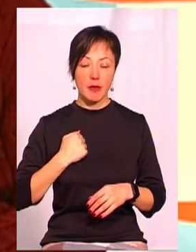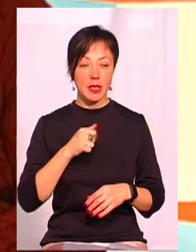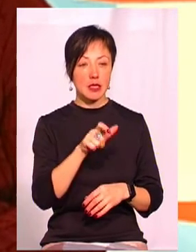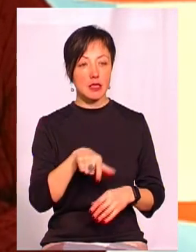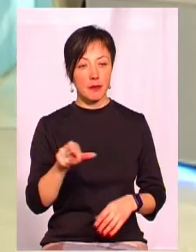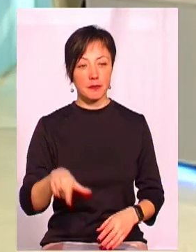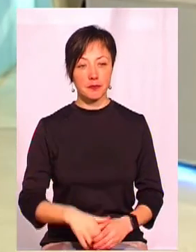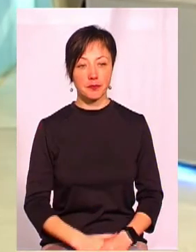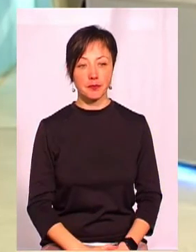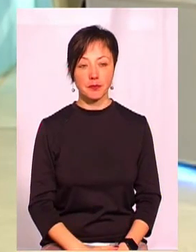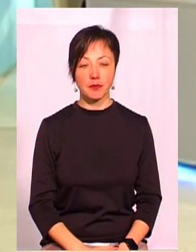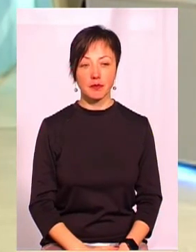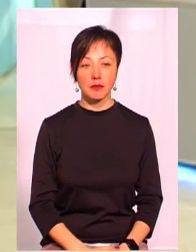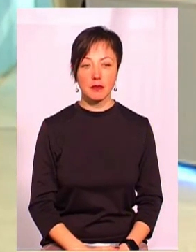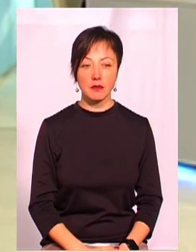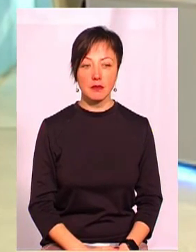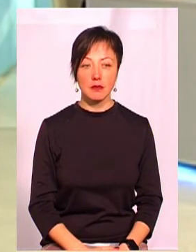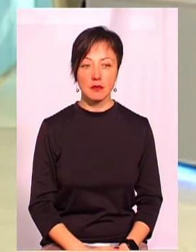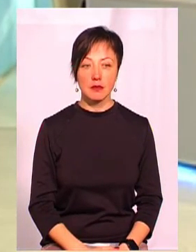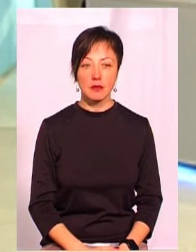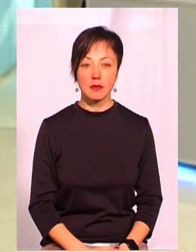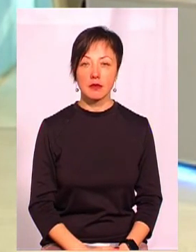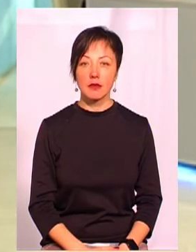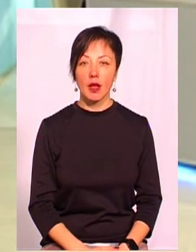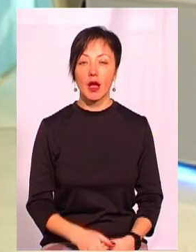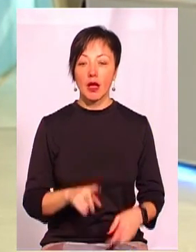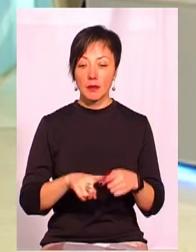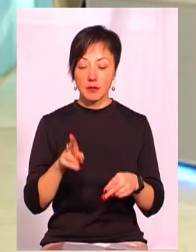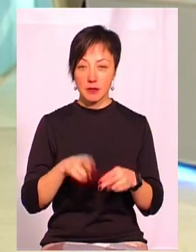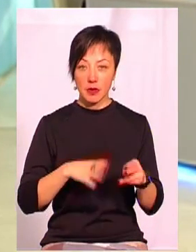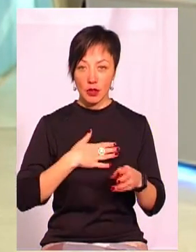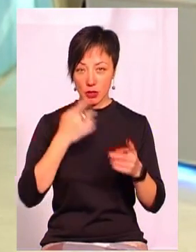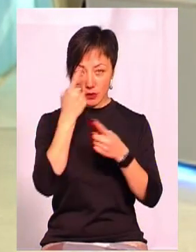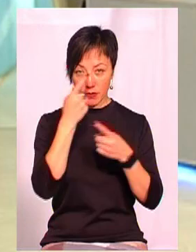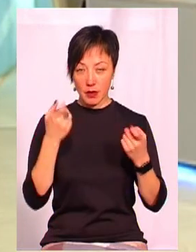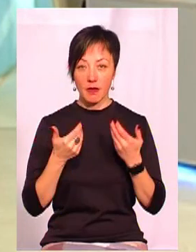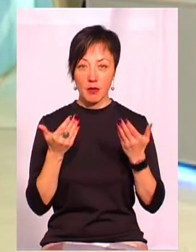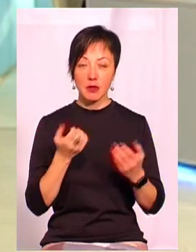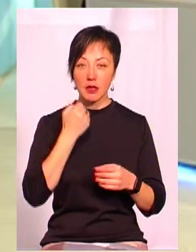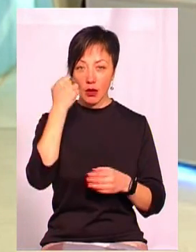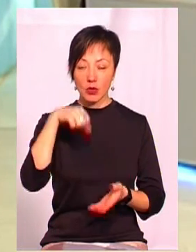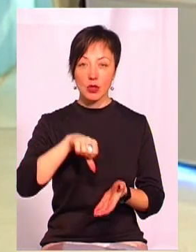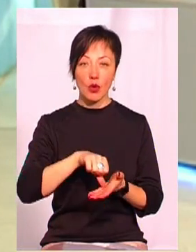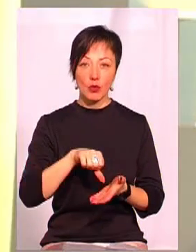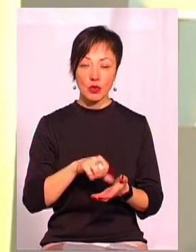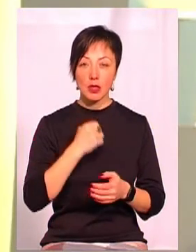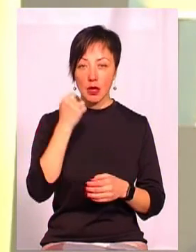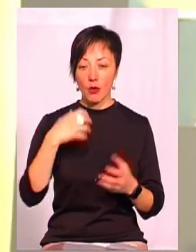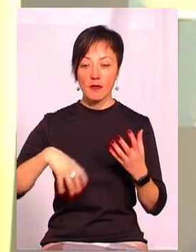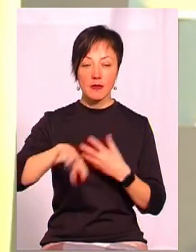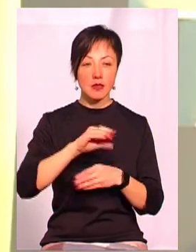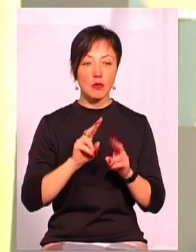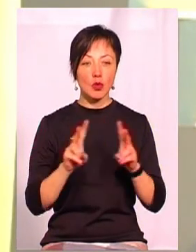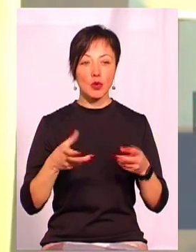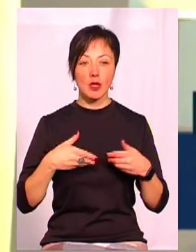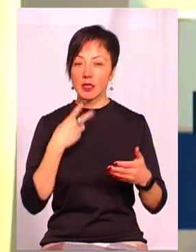бійцям. Я все добіг до кінця вже наш ефір. Я вам дякую дуже за участь. Дякую всім,